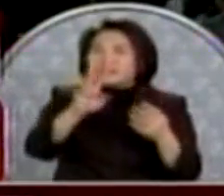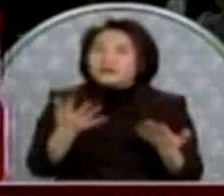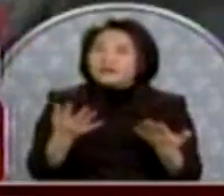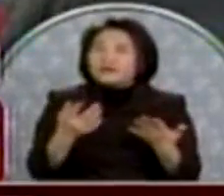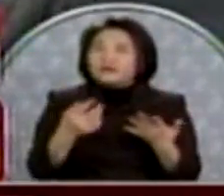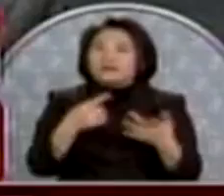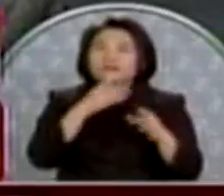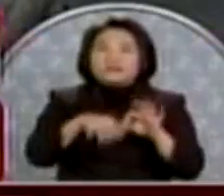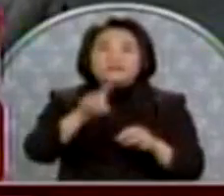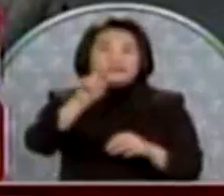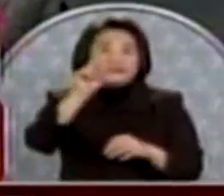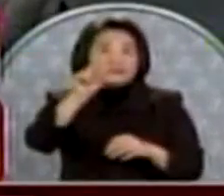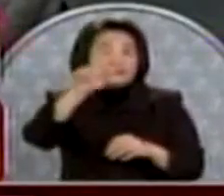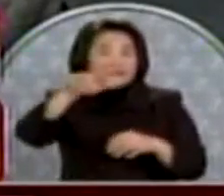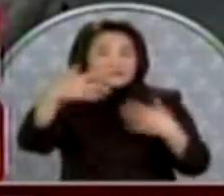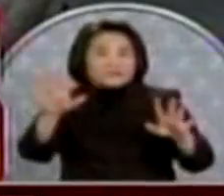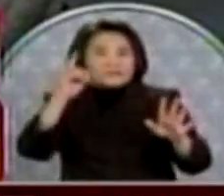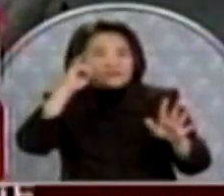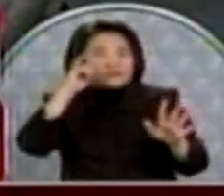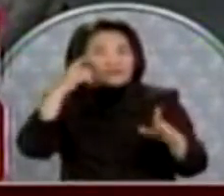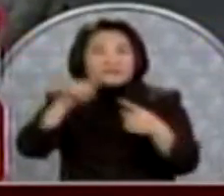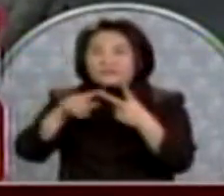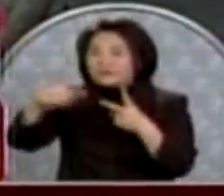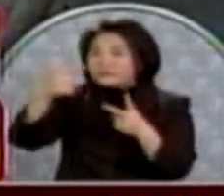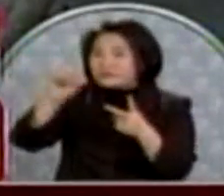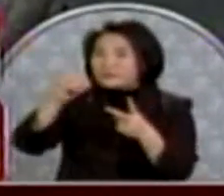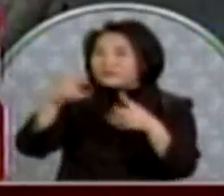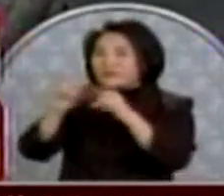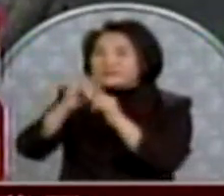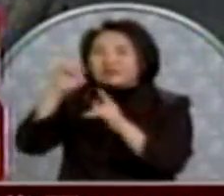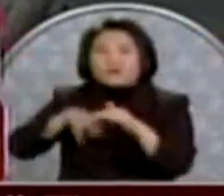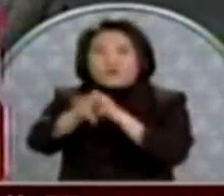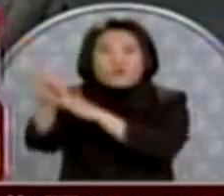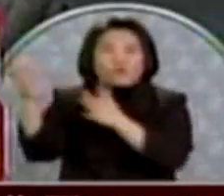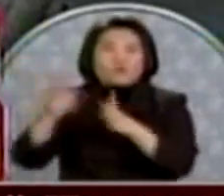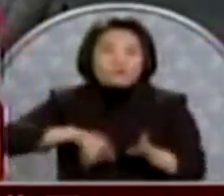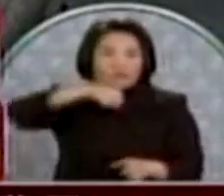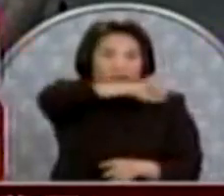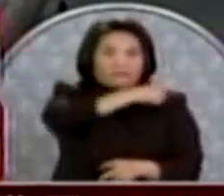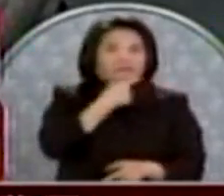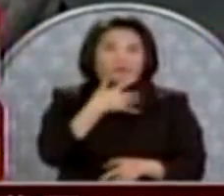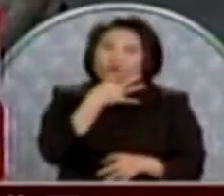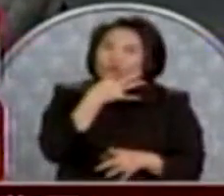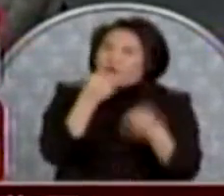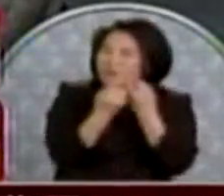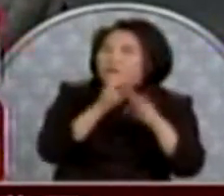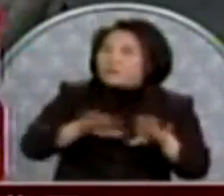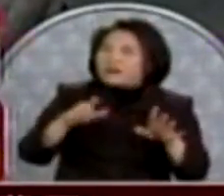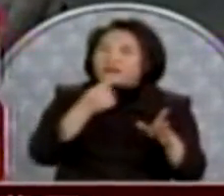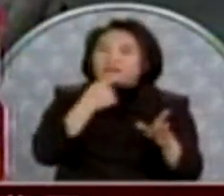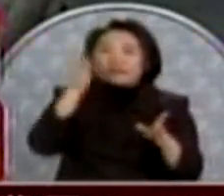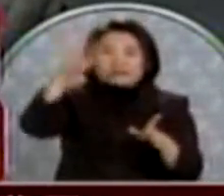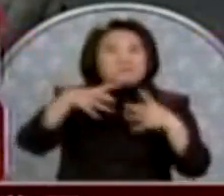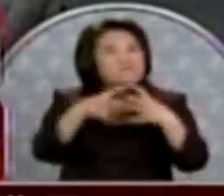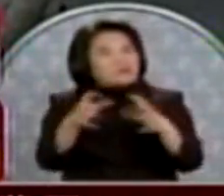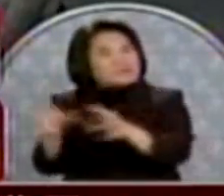厂有16000个燃料棒，加上600万人加30公里的逃命圈，让台湾成为高风险的国家，也就是